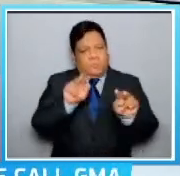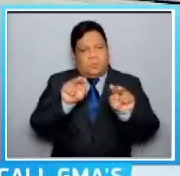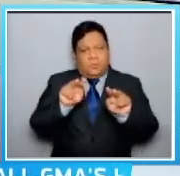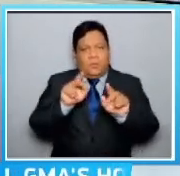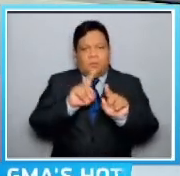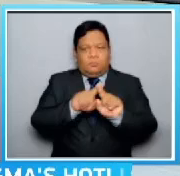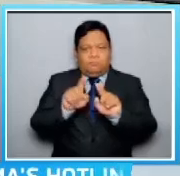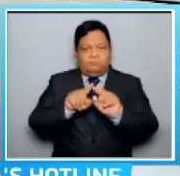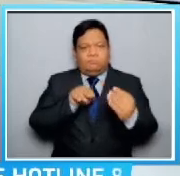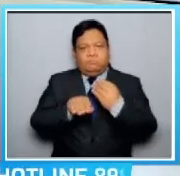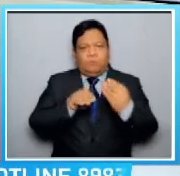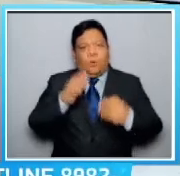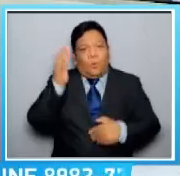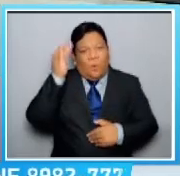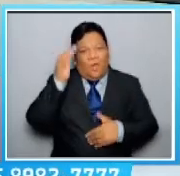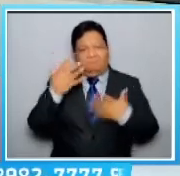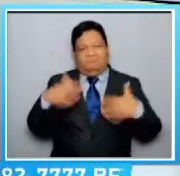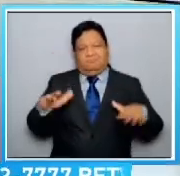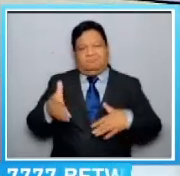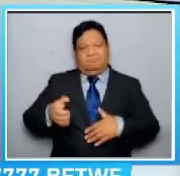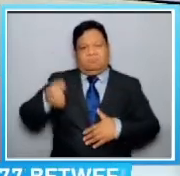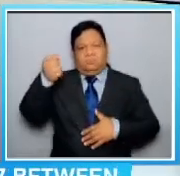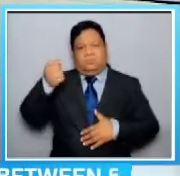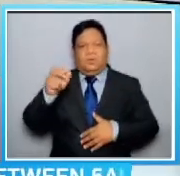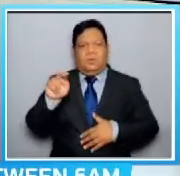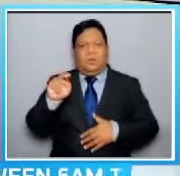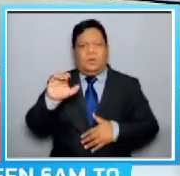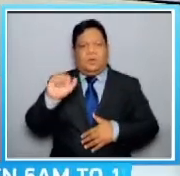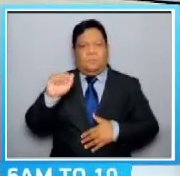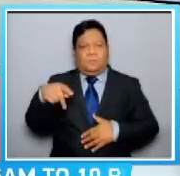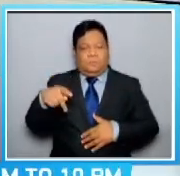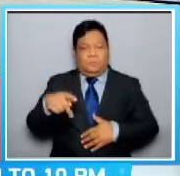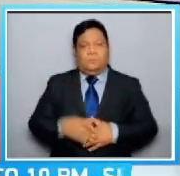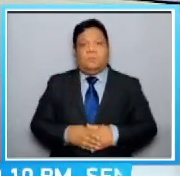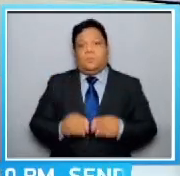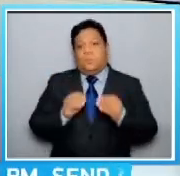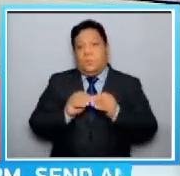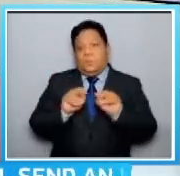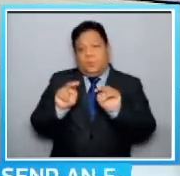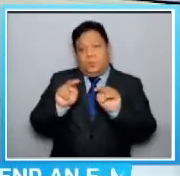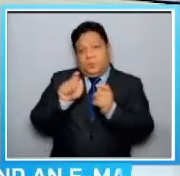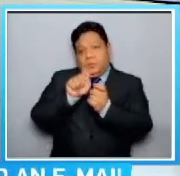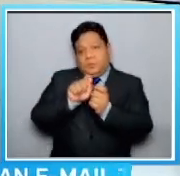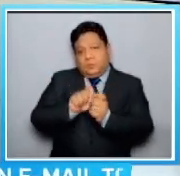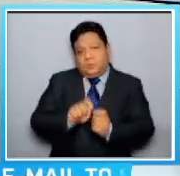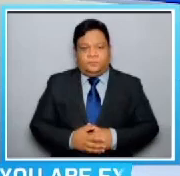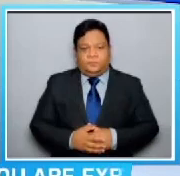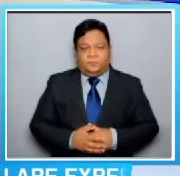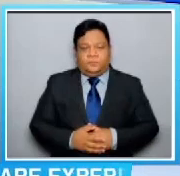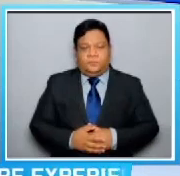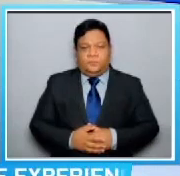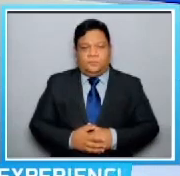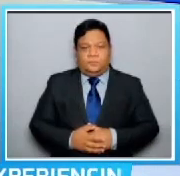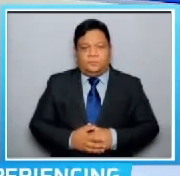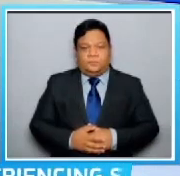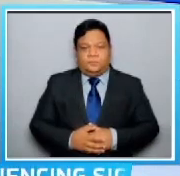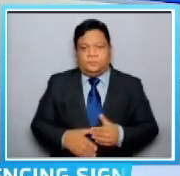kasunod ng pagpapatigil muna sa NCAP. Antabayanan po ang iba pang detalye niyan maya-maya lang.